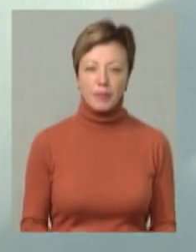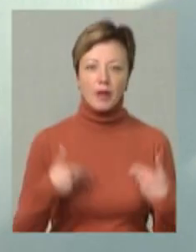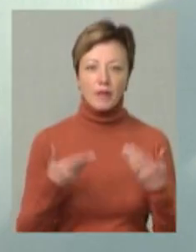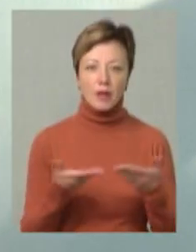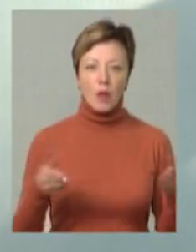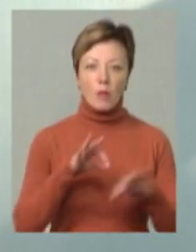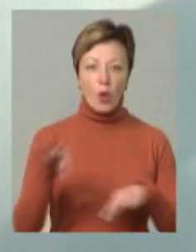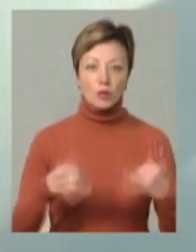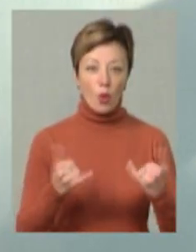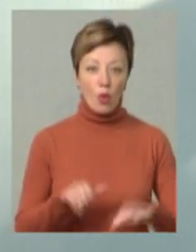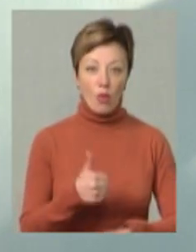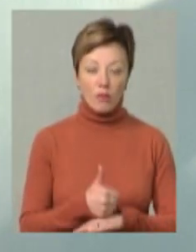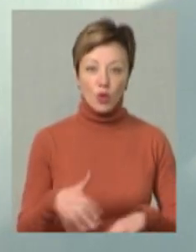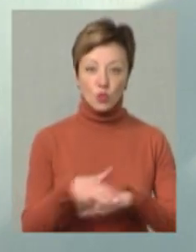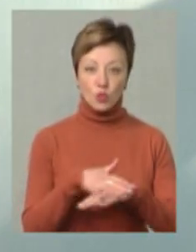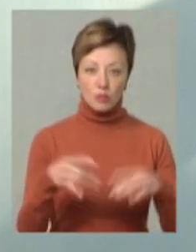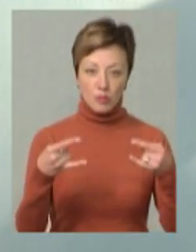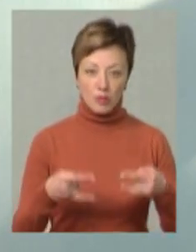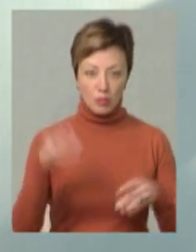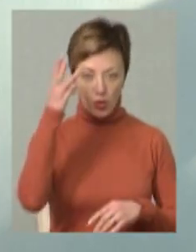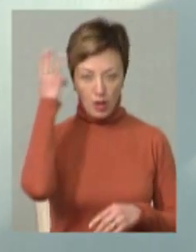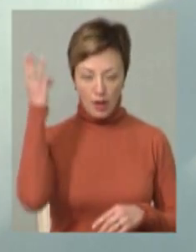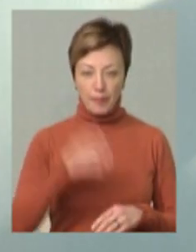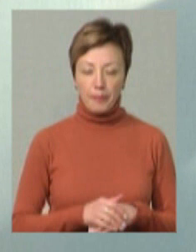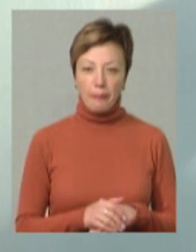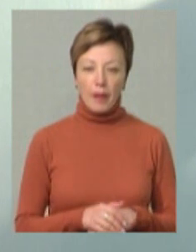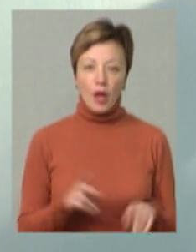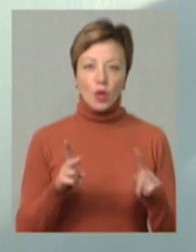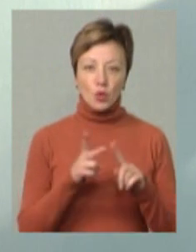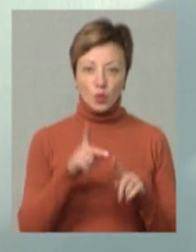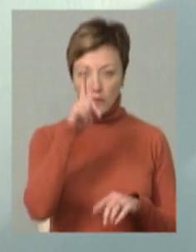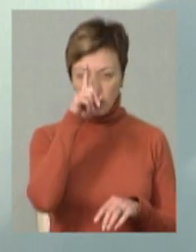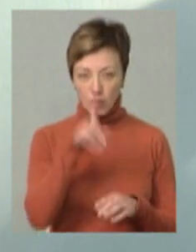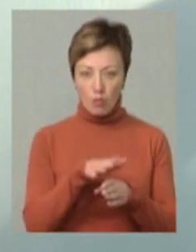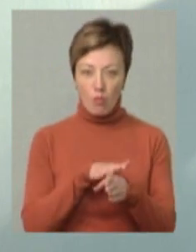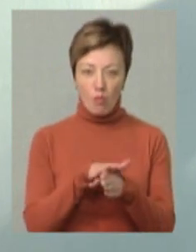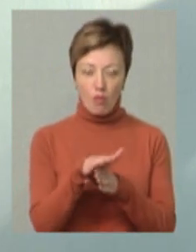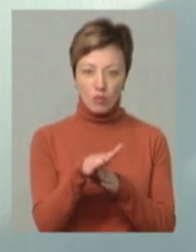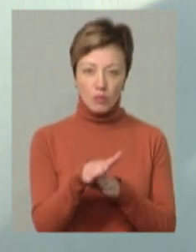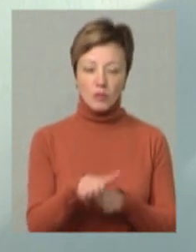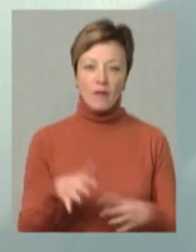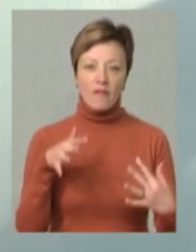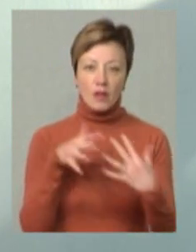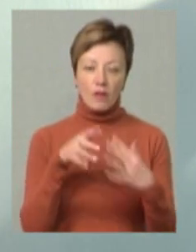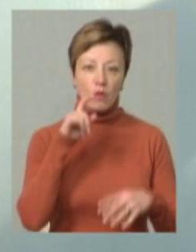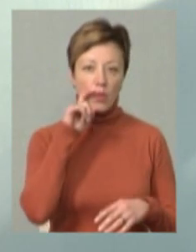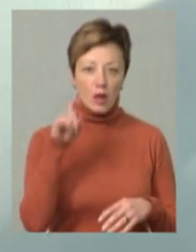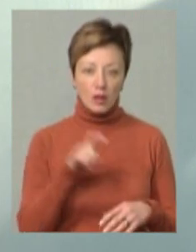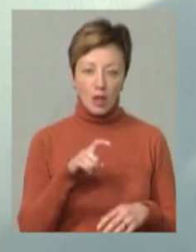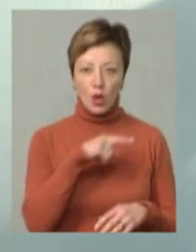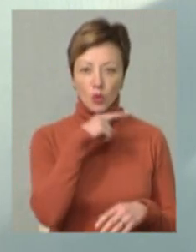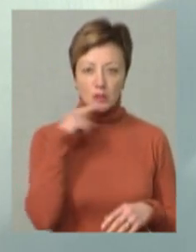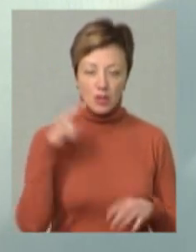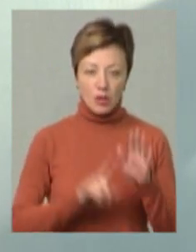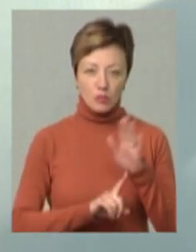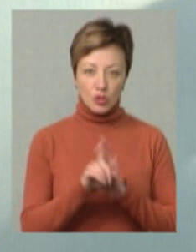Питаємо у проєкті сьогодні головне на Суспільному ЮА-Поділля. Другий місяць повномасштабної війни в Україні, війни, яку Росія,